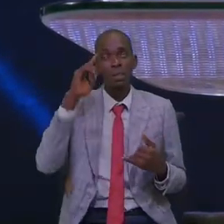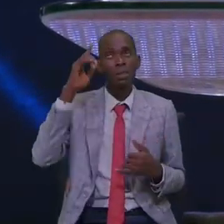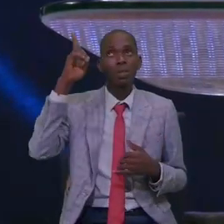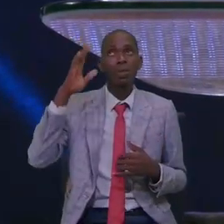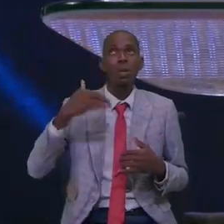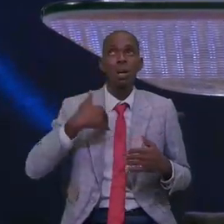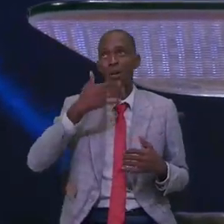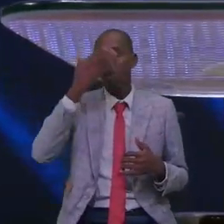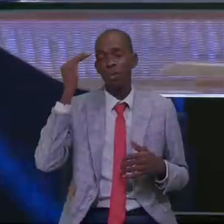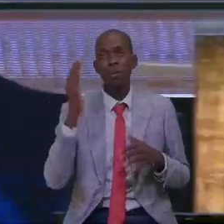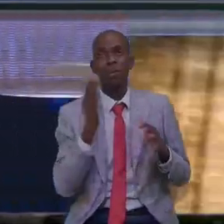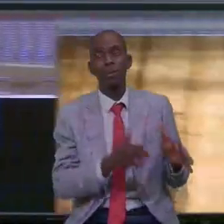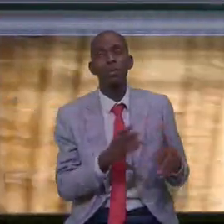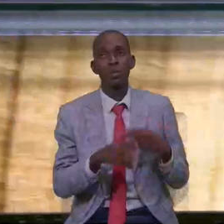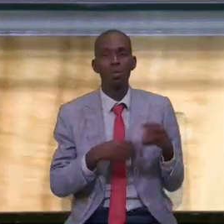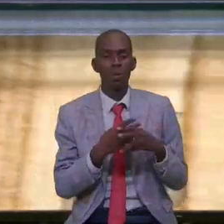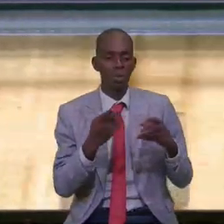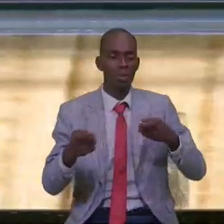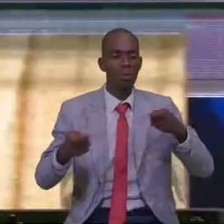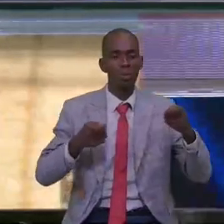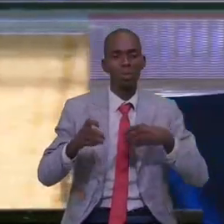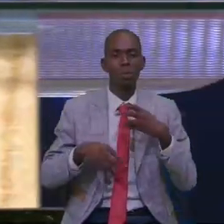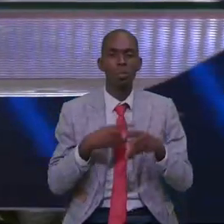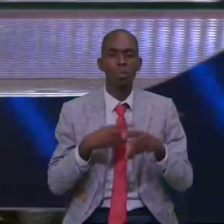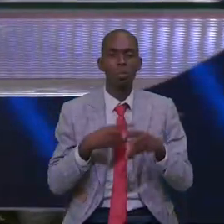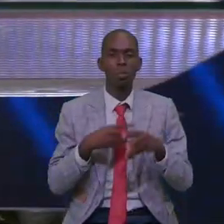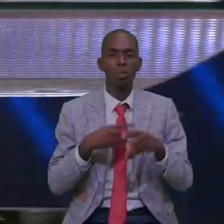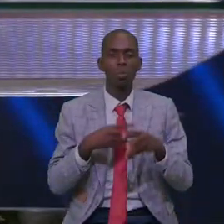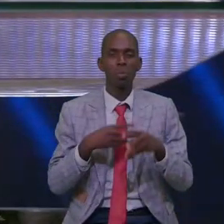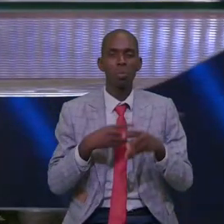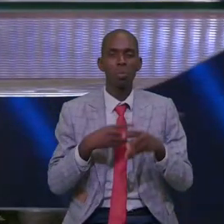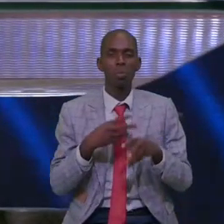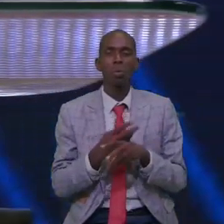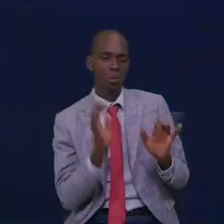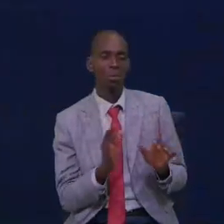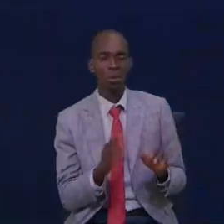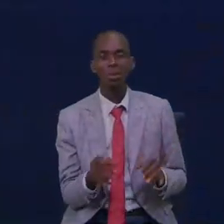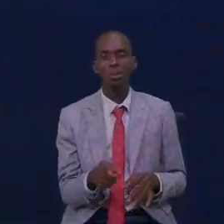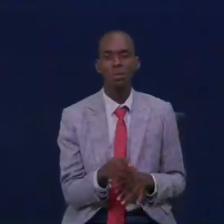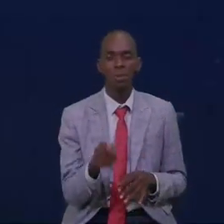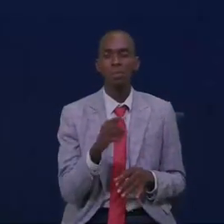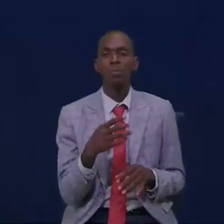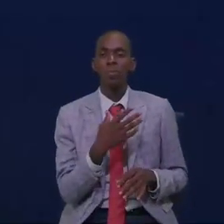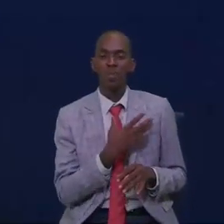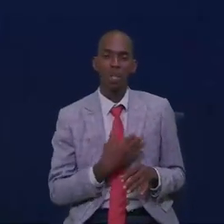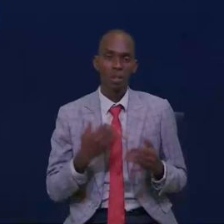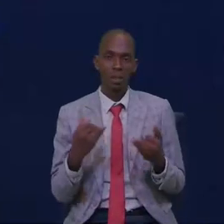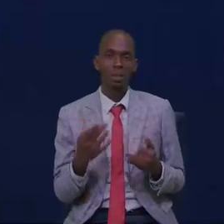ils vont régner. Et Dieu se rit d'eux. Le Seigneur se moque d'eux. Et